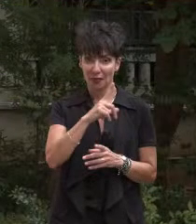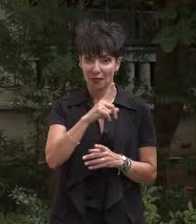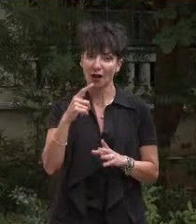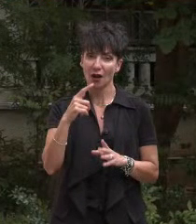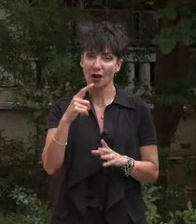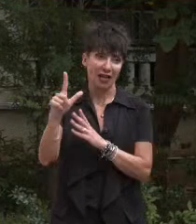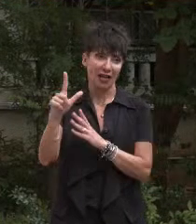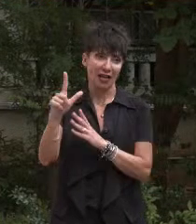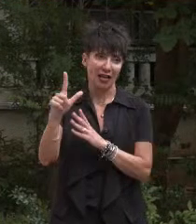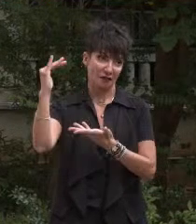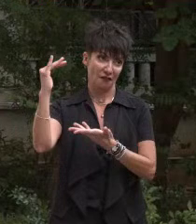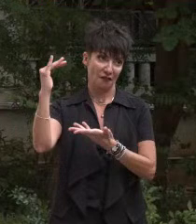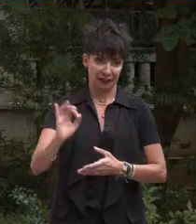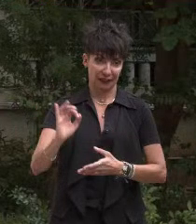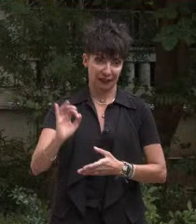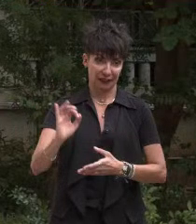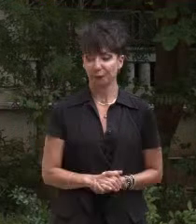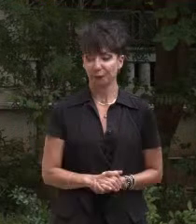αποσταλεί.